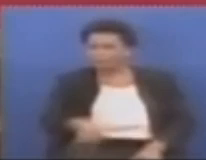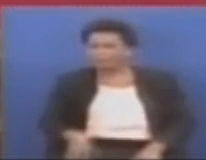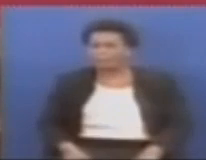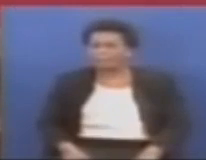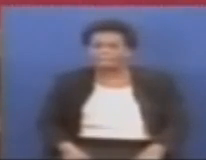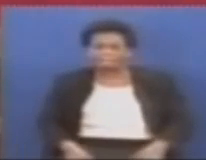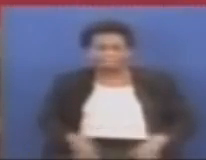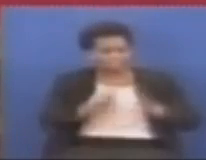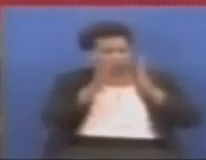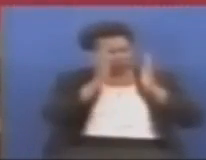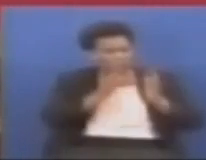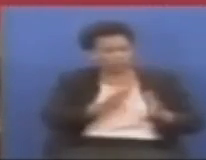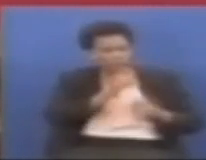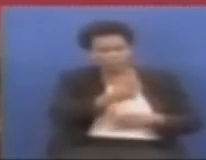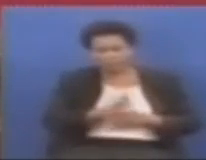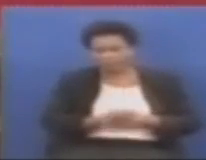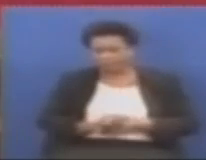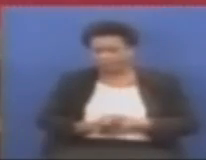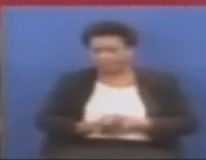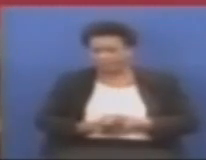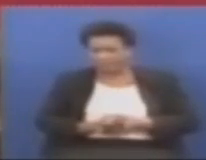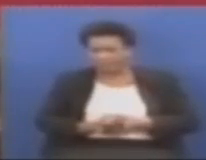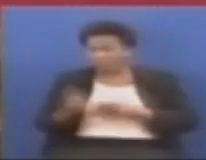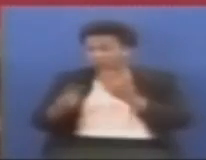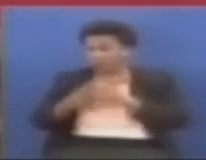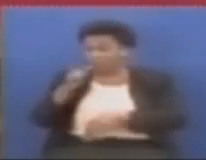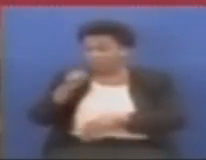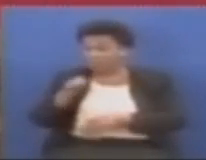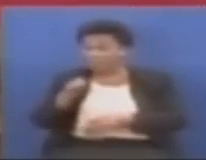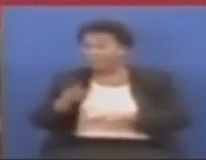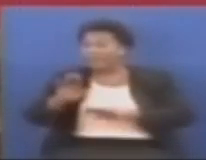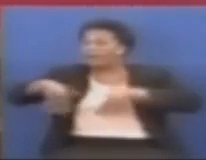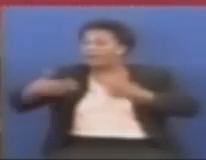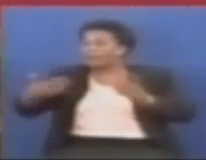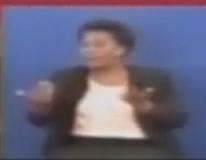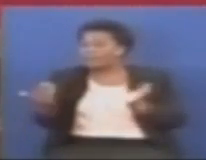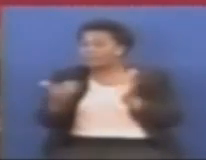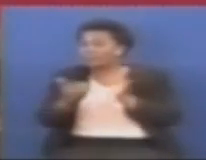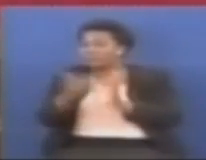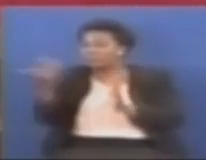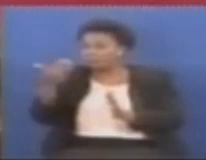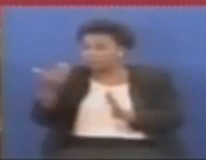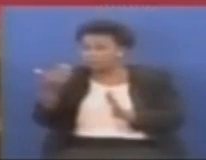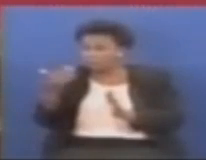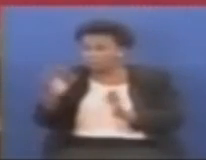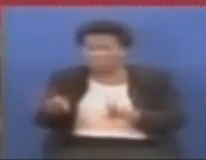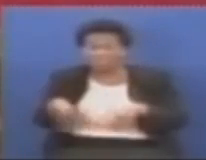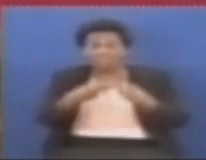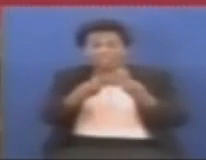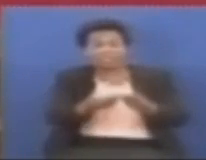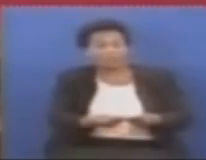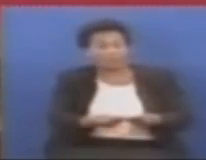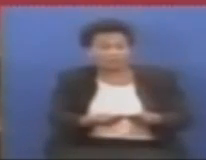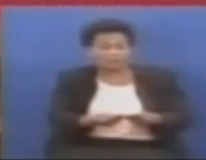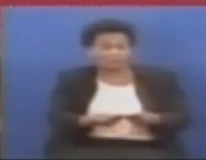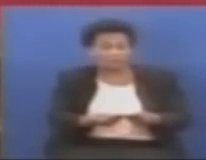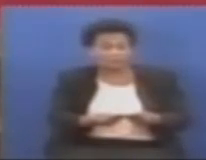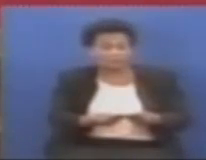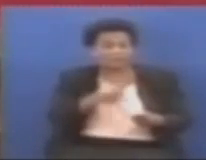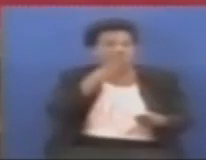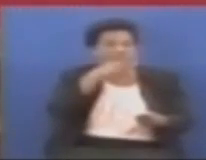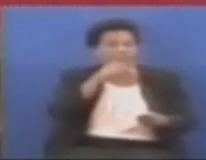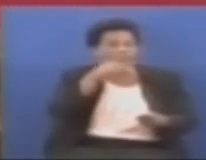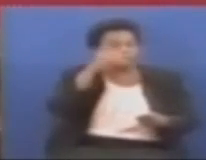Speaker, pamoja na hayo, sheria inji zinatambua kuwa mirathi na usimamizi